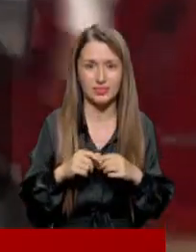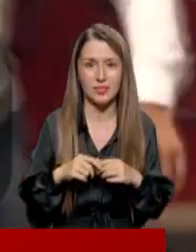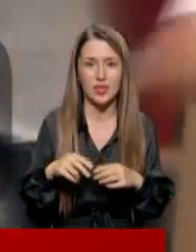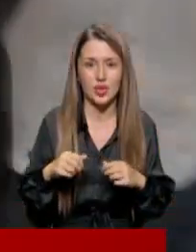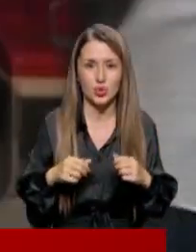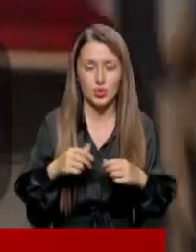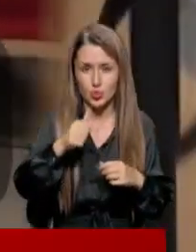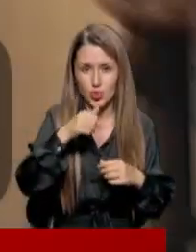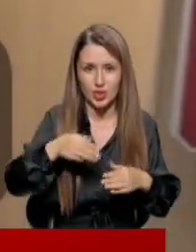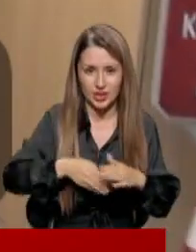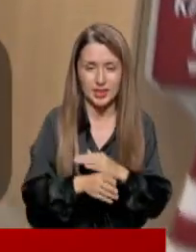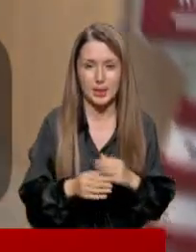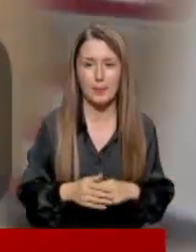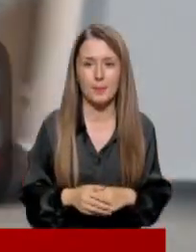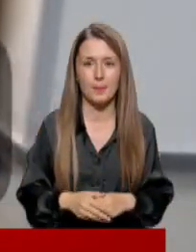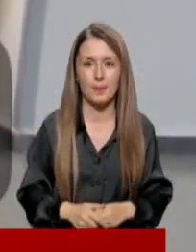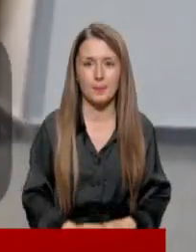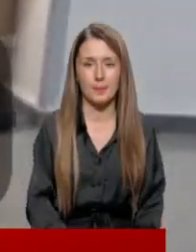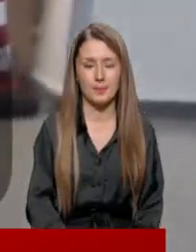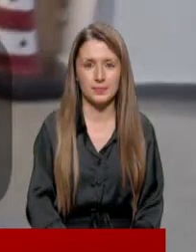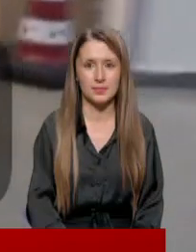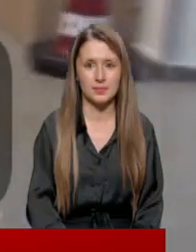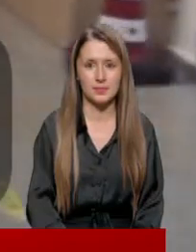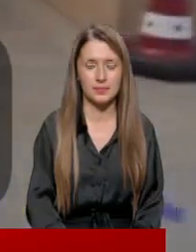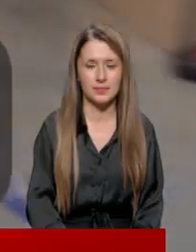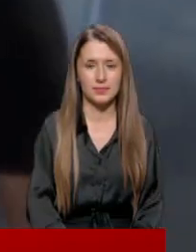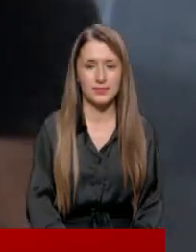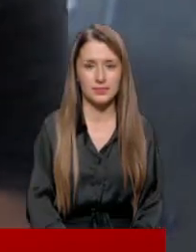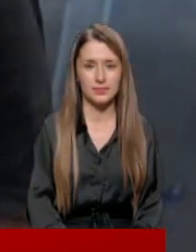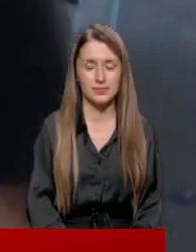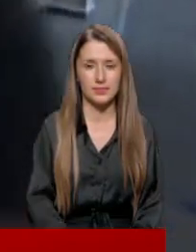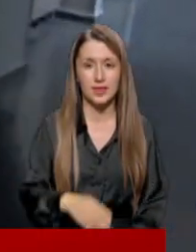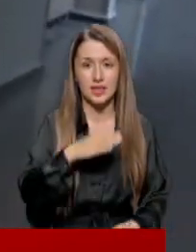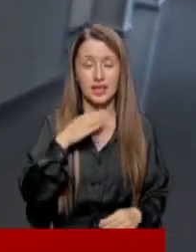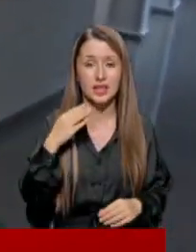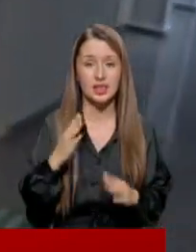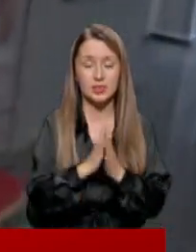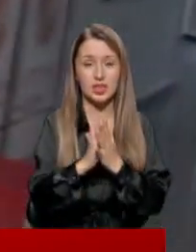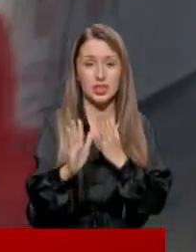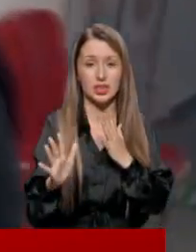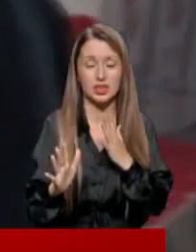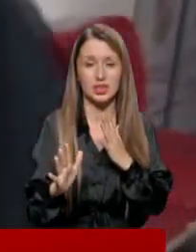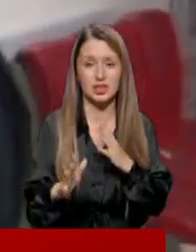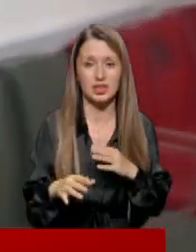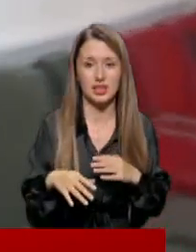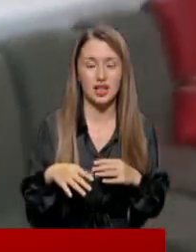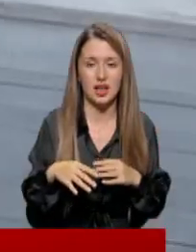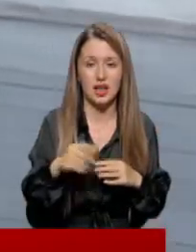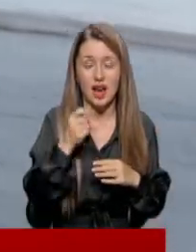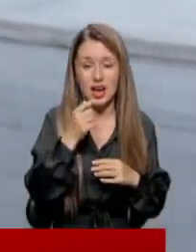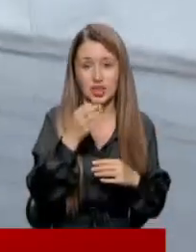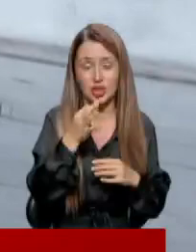vurmadı. Kasap mısınız? Vallahi amatör kasap, buraya mı geliyor? Kesim sıralarındaysa amatör kasaplar